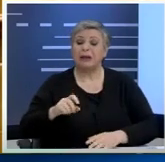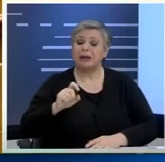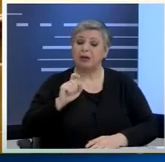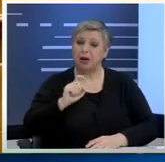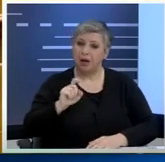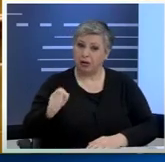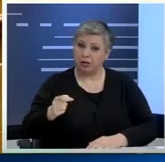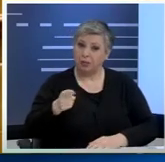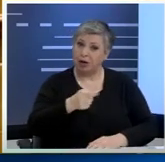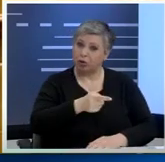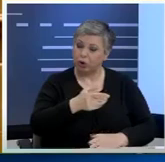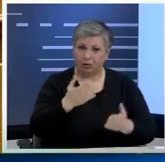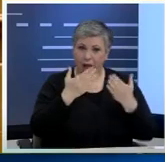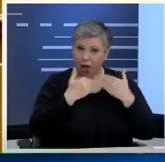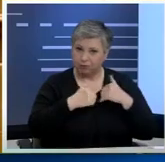το